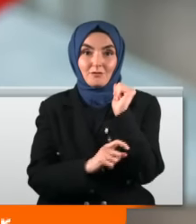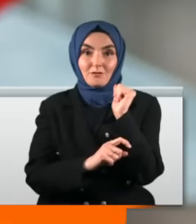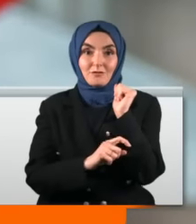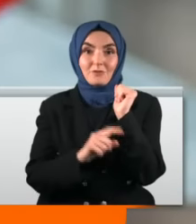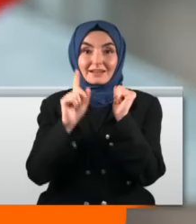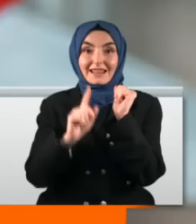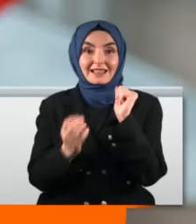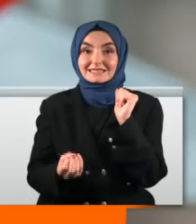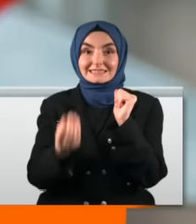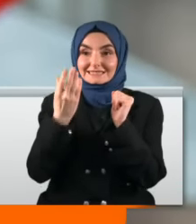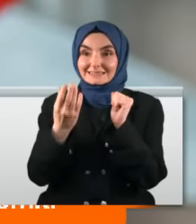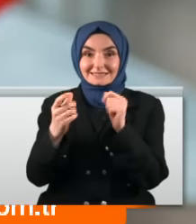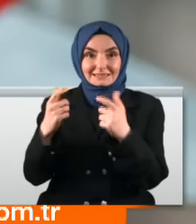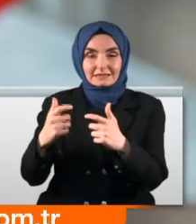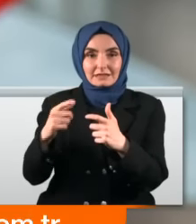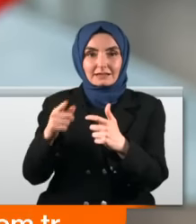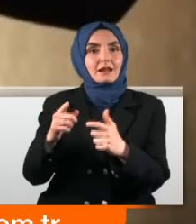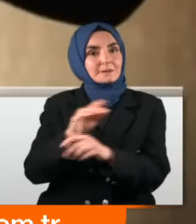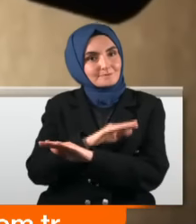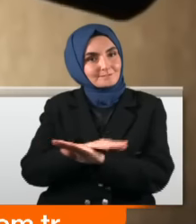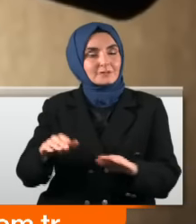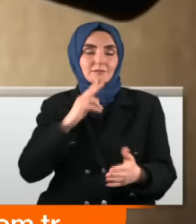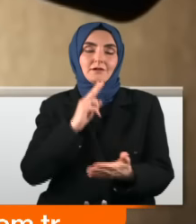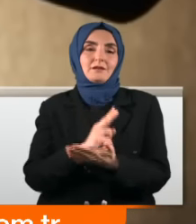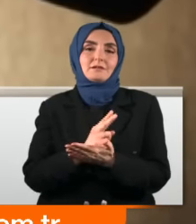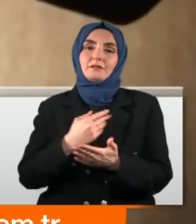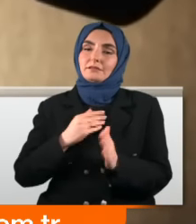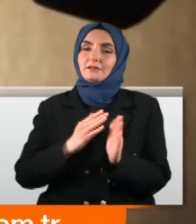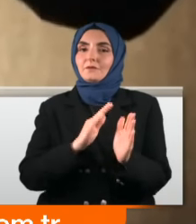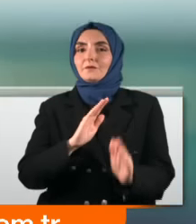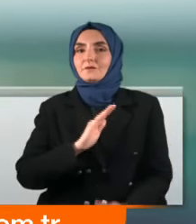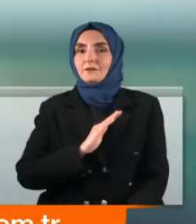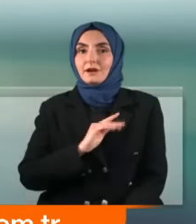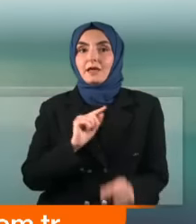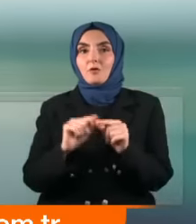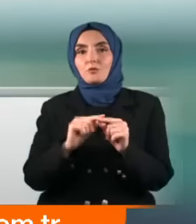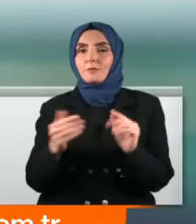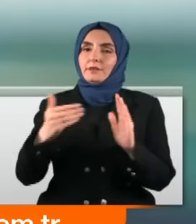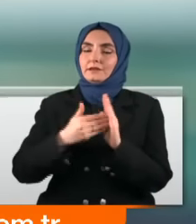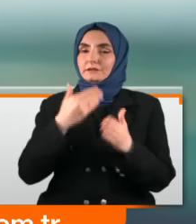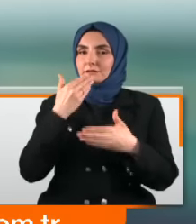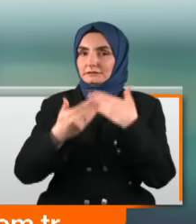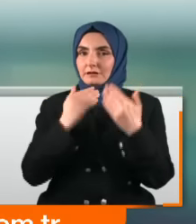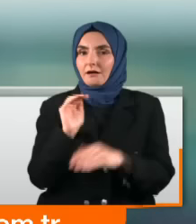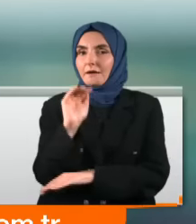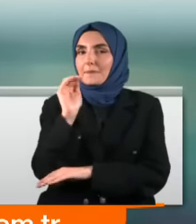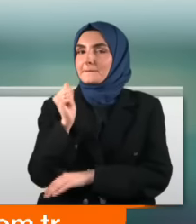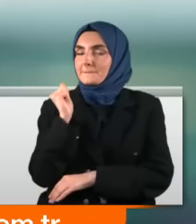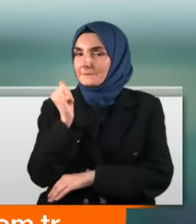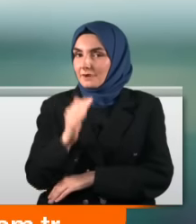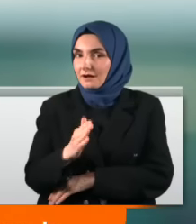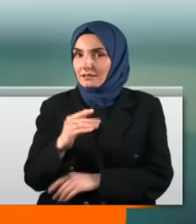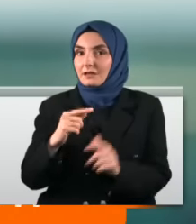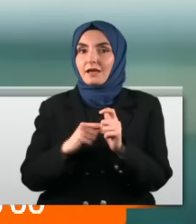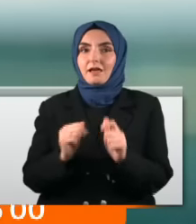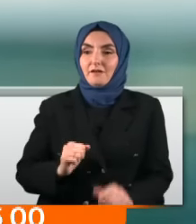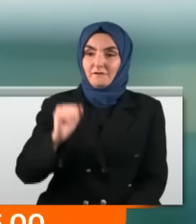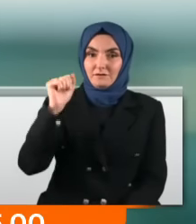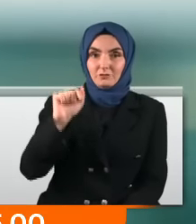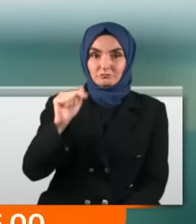stratejimizi kararlılıkla uyguluyoruz. Ekonomiye ayrı başlık açtı. Hayat pahalılığı ve enflasyonla